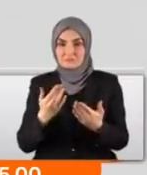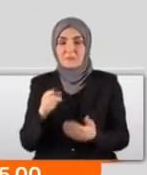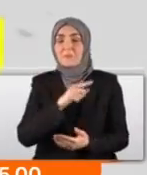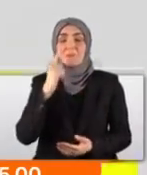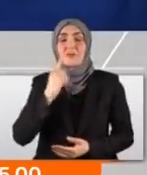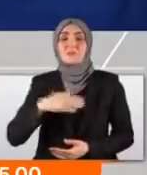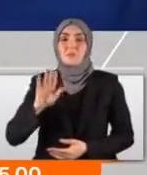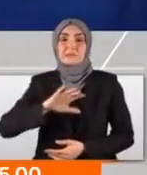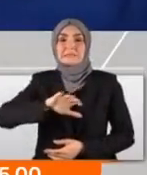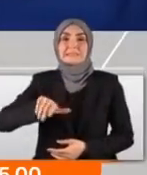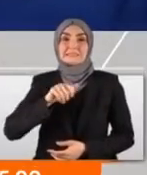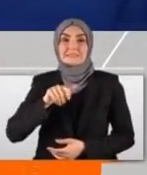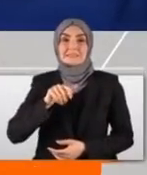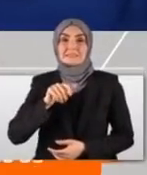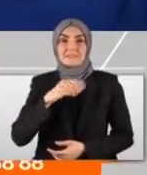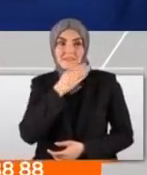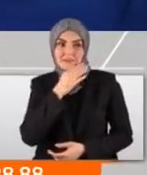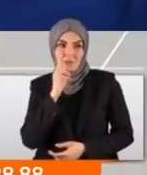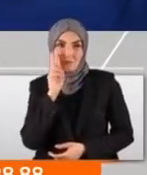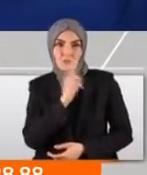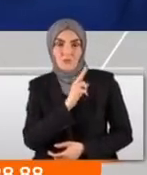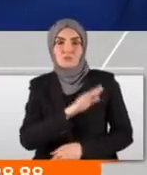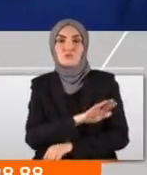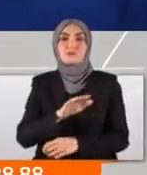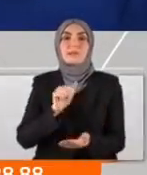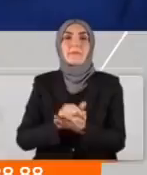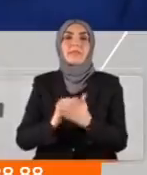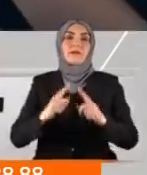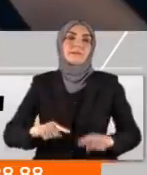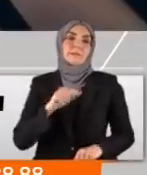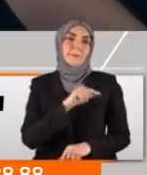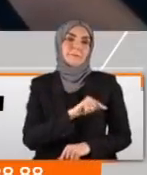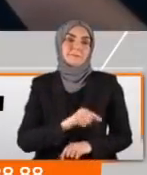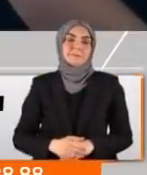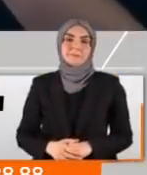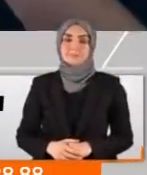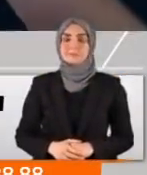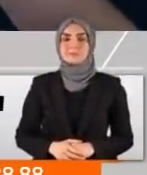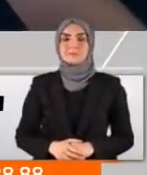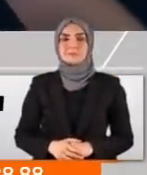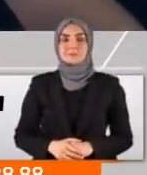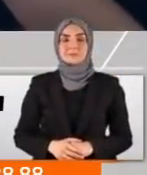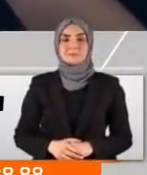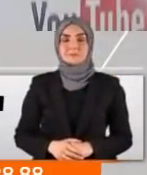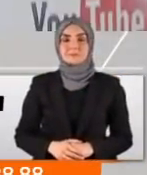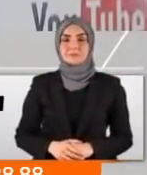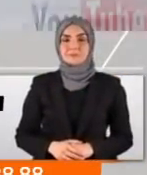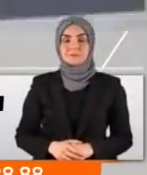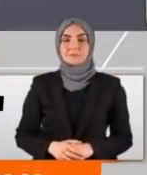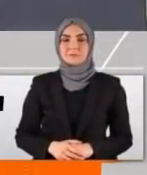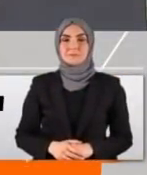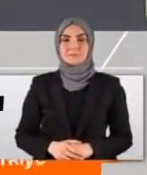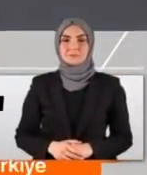medya hesapları. Sosyal medya uzmanlarına ulaşmaya çalıştım. Ancak yine onlar da benden 2000 lirayla 50.000 lira arasında